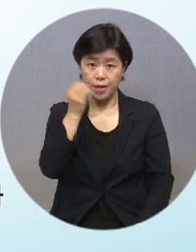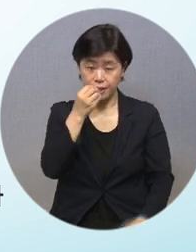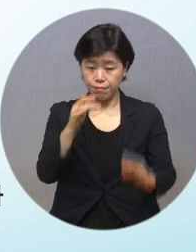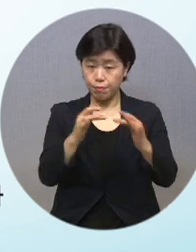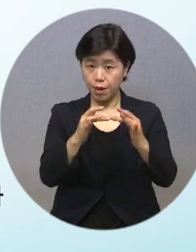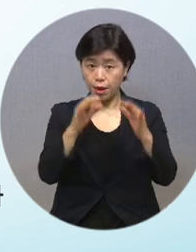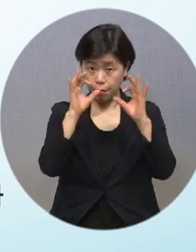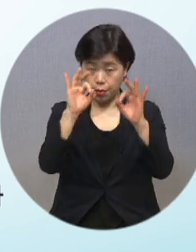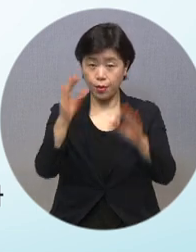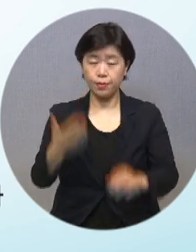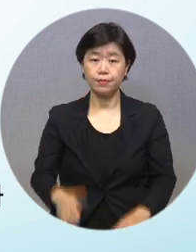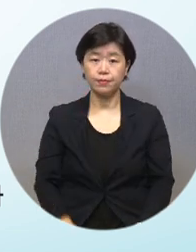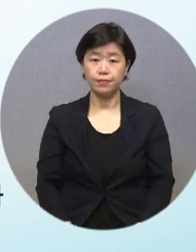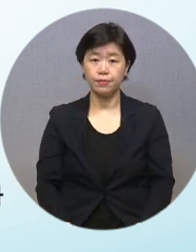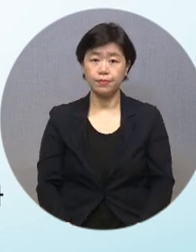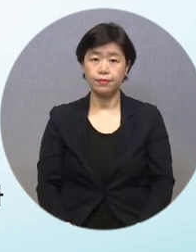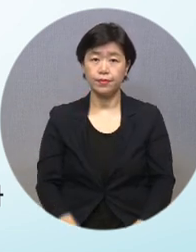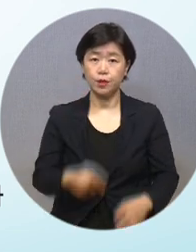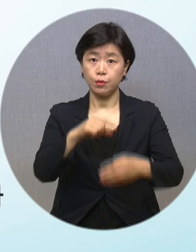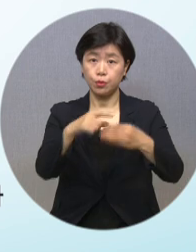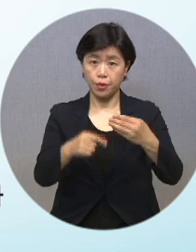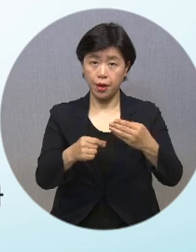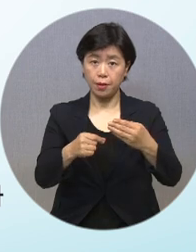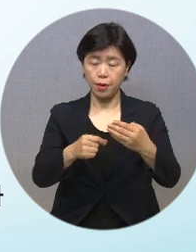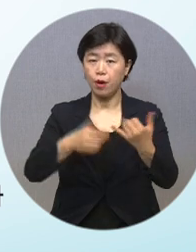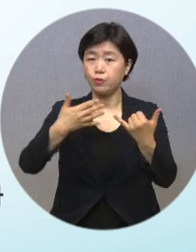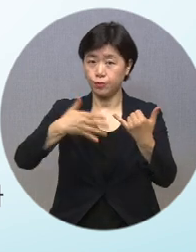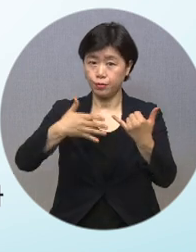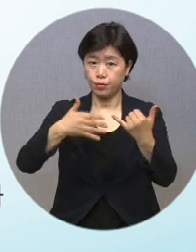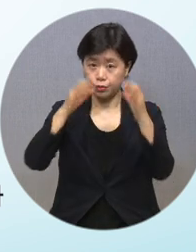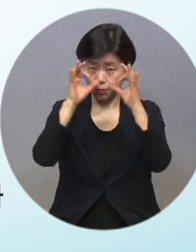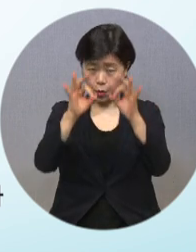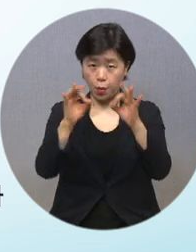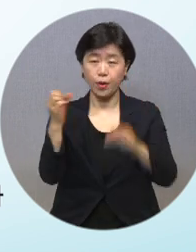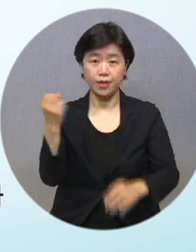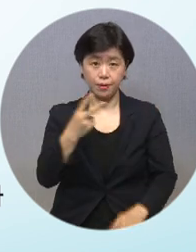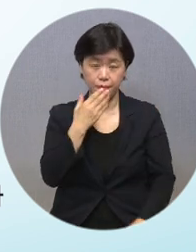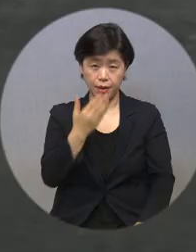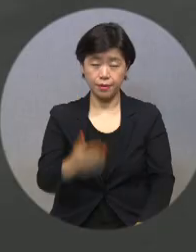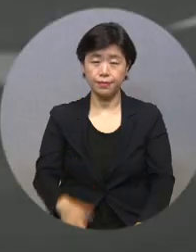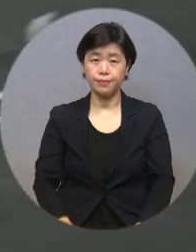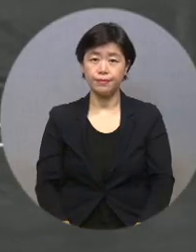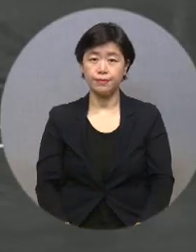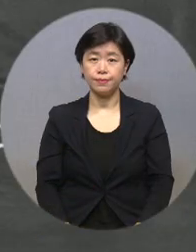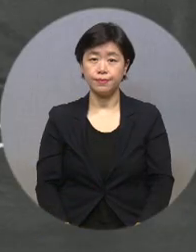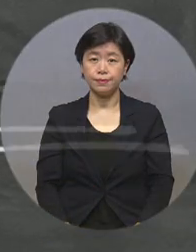됩니다. 해당 프로그램은 복지TV 유튜브 채널로 다시 볼 수 있습니다.